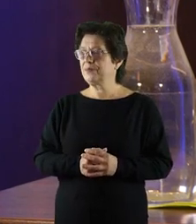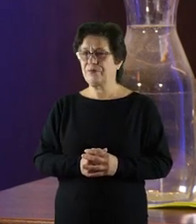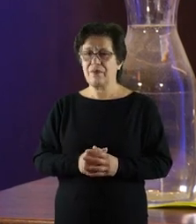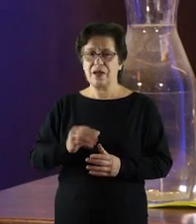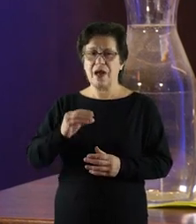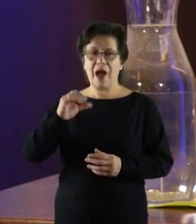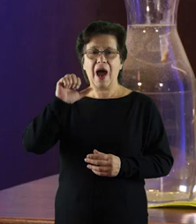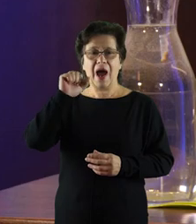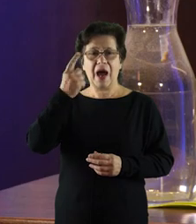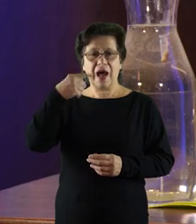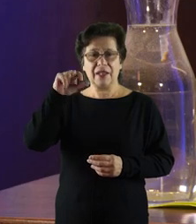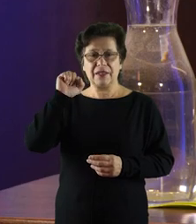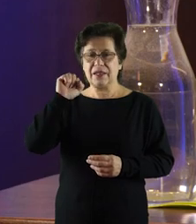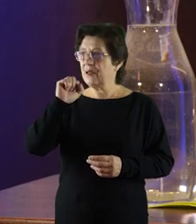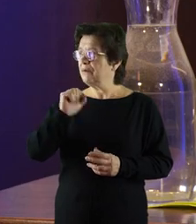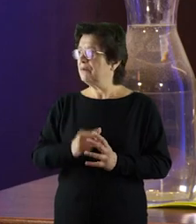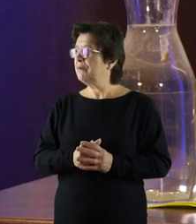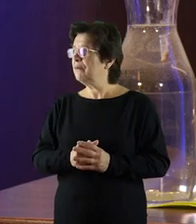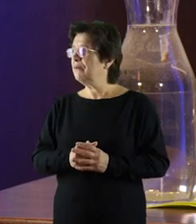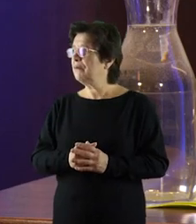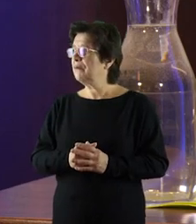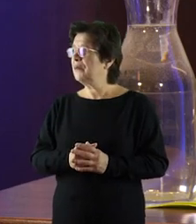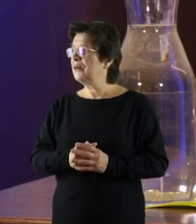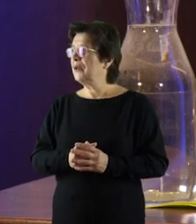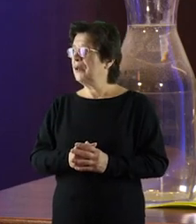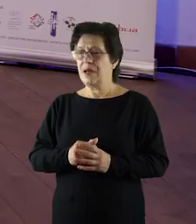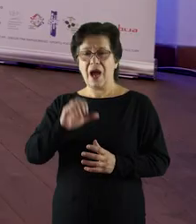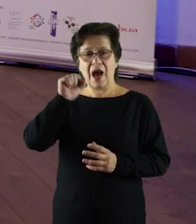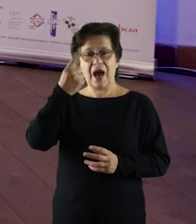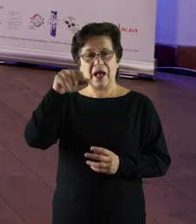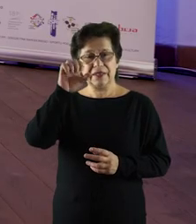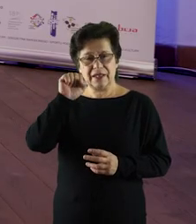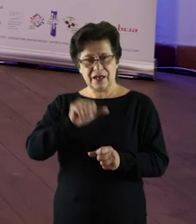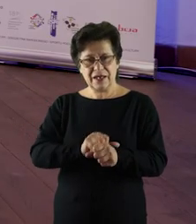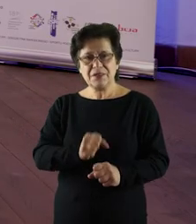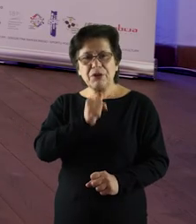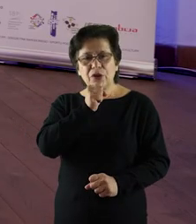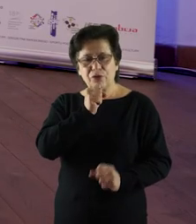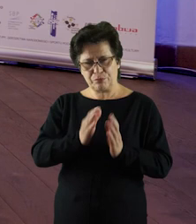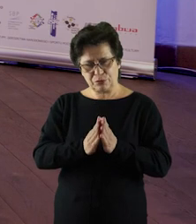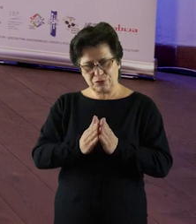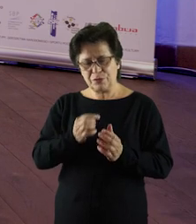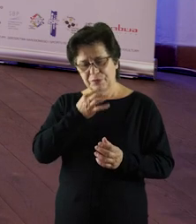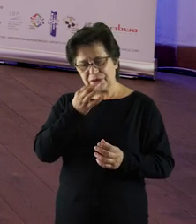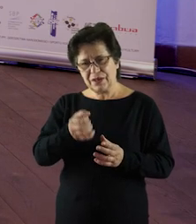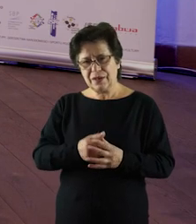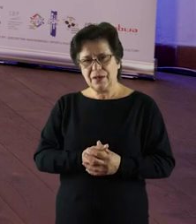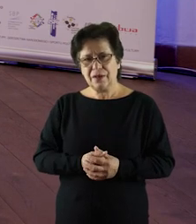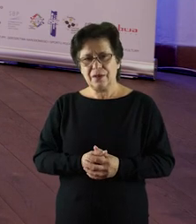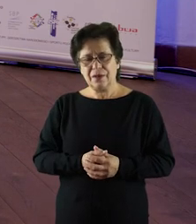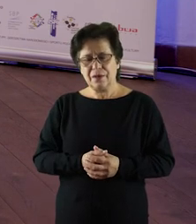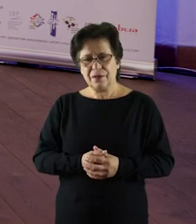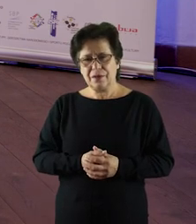Ewę? Ach, Adunia, przepraszam, takie pogłosy są. Ada, jest mikrofon. Prosimy cię. Czy pani miała jakąś